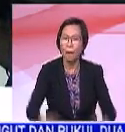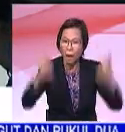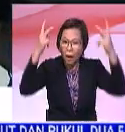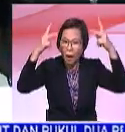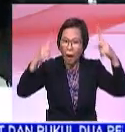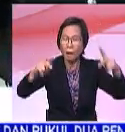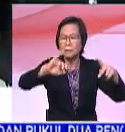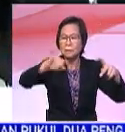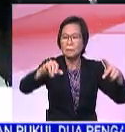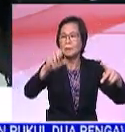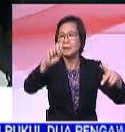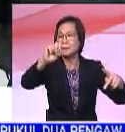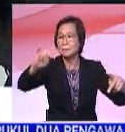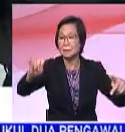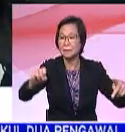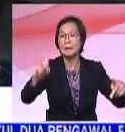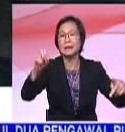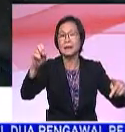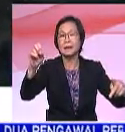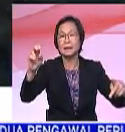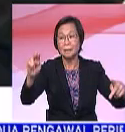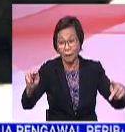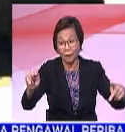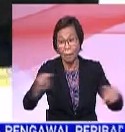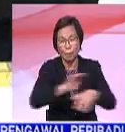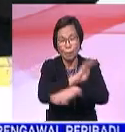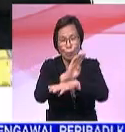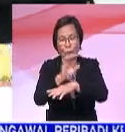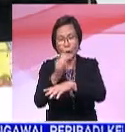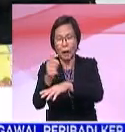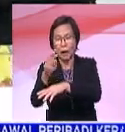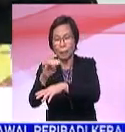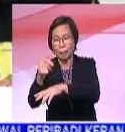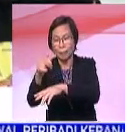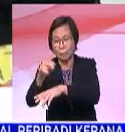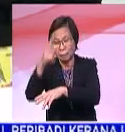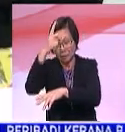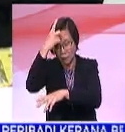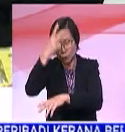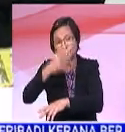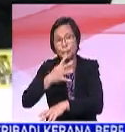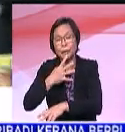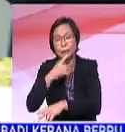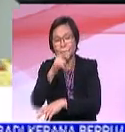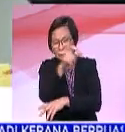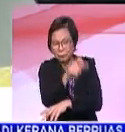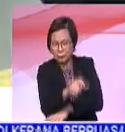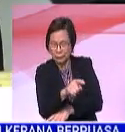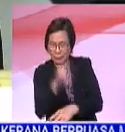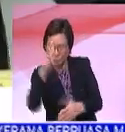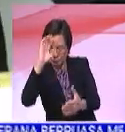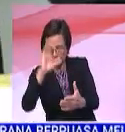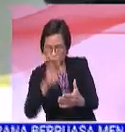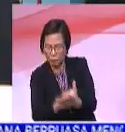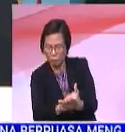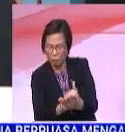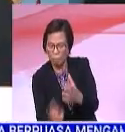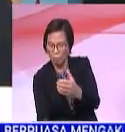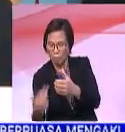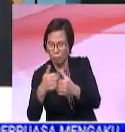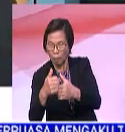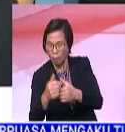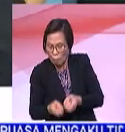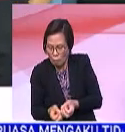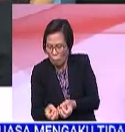Pengarah Jabatan Siasatan Jenayah Narkotik Bukit Aman, Datuk Razaruddin Hussein berkata, suspek dipercayai terlibat dalam